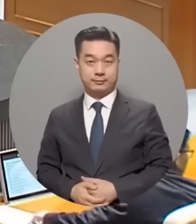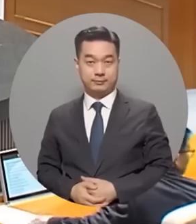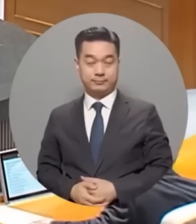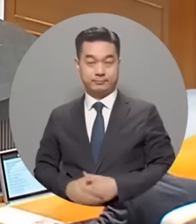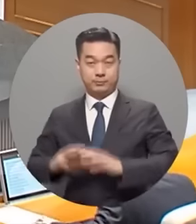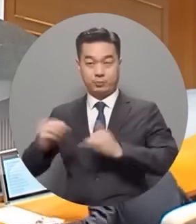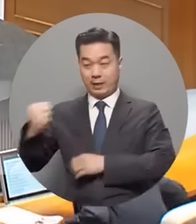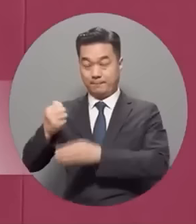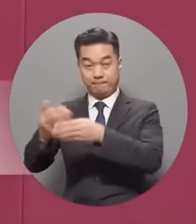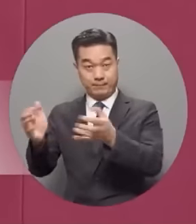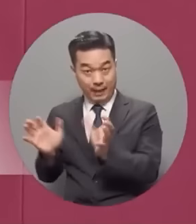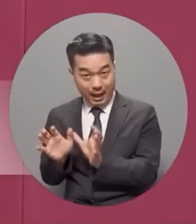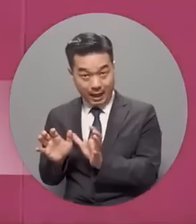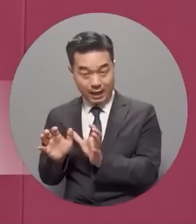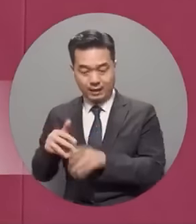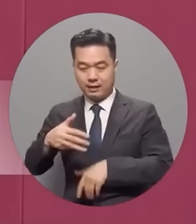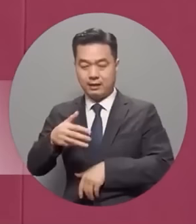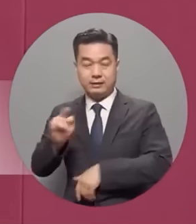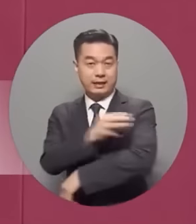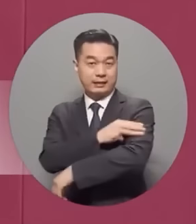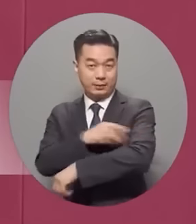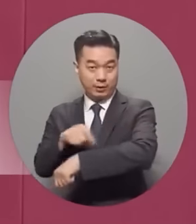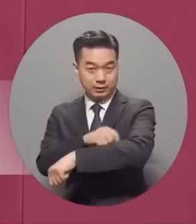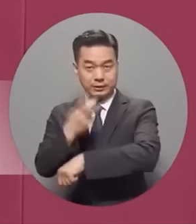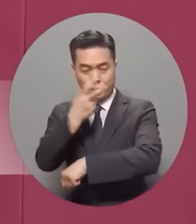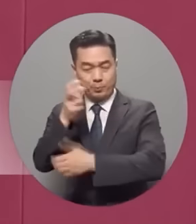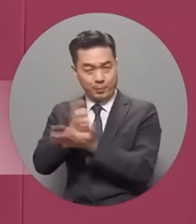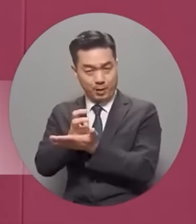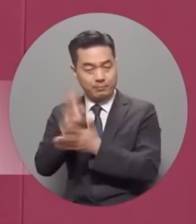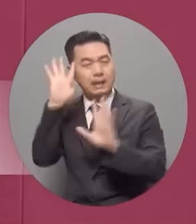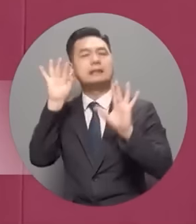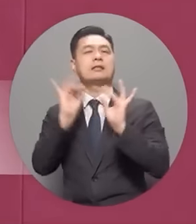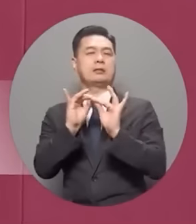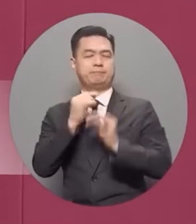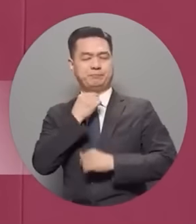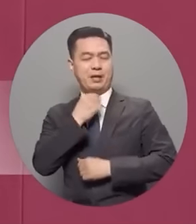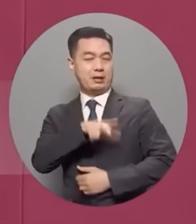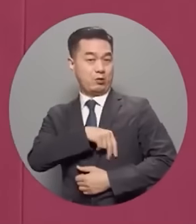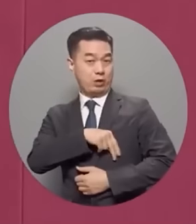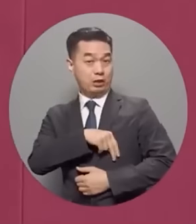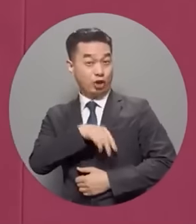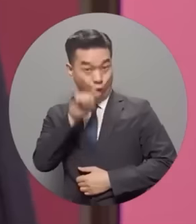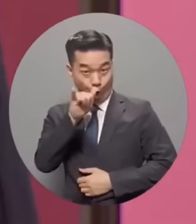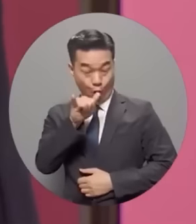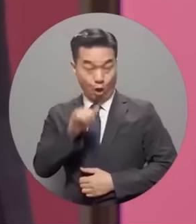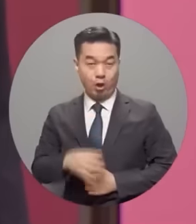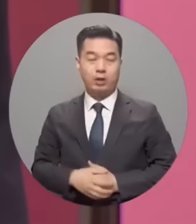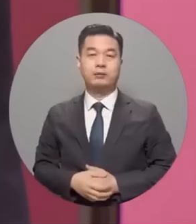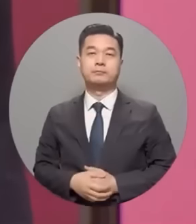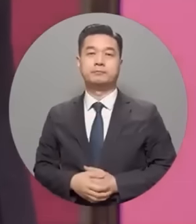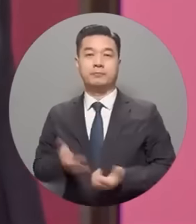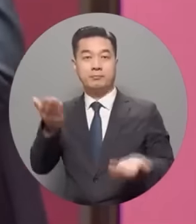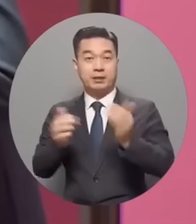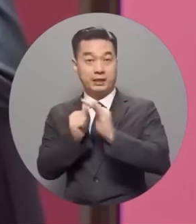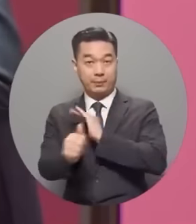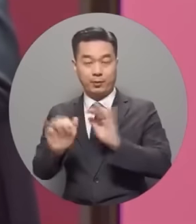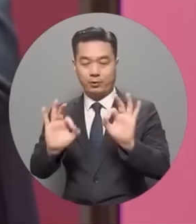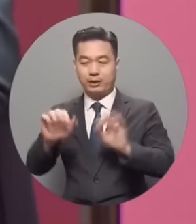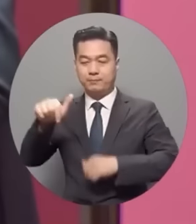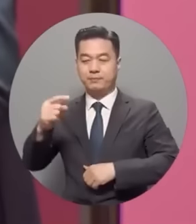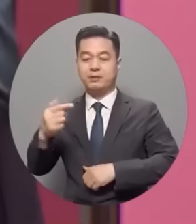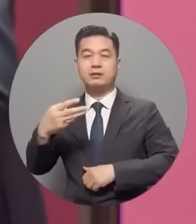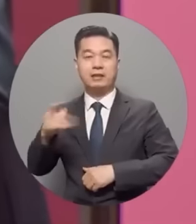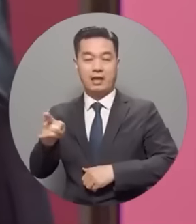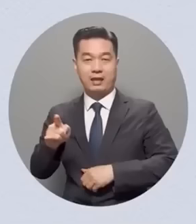국민의힘에서 또다시 최상병 특검법에 찬성표를 던지겠다는 의원이 나왔습니다. 비례대표인 김근태 의원은